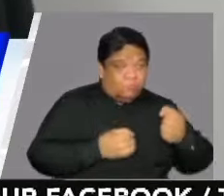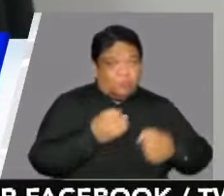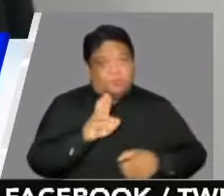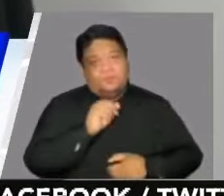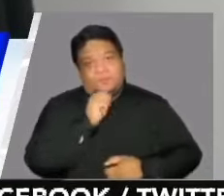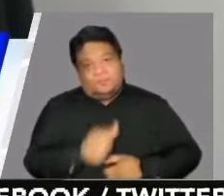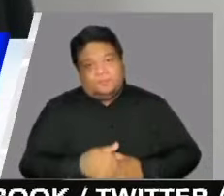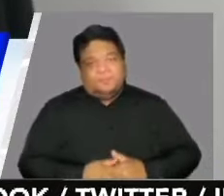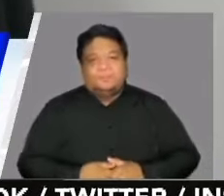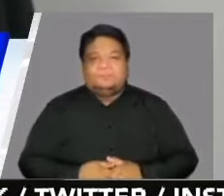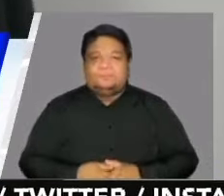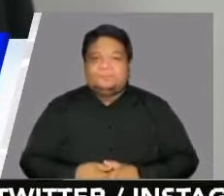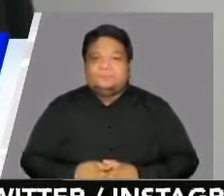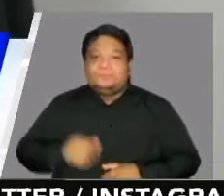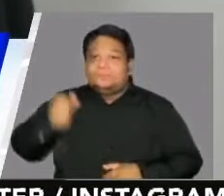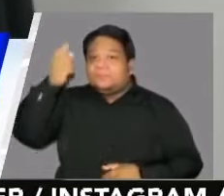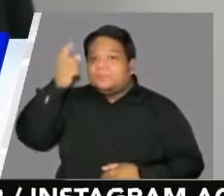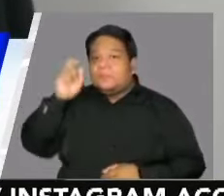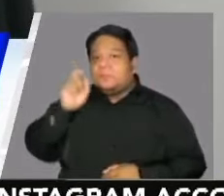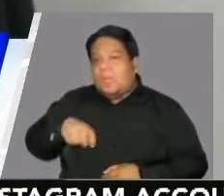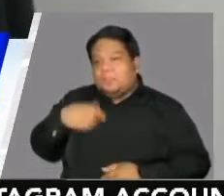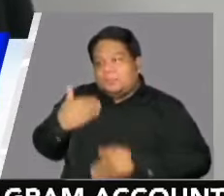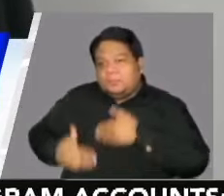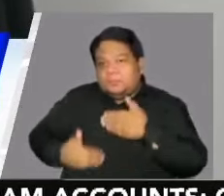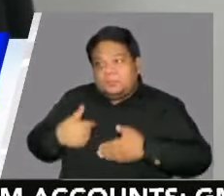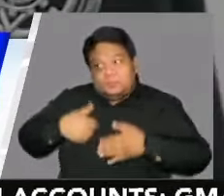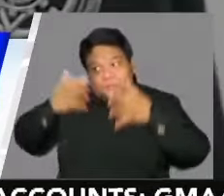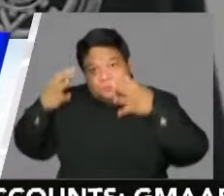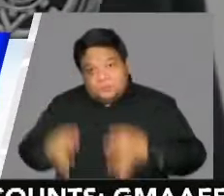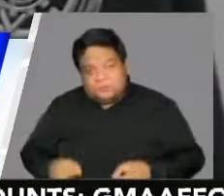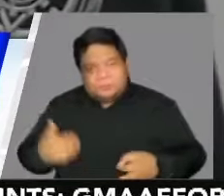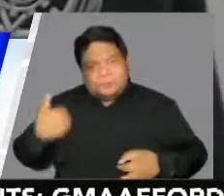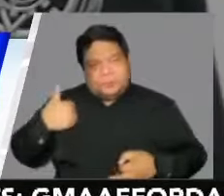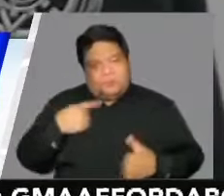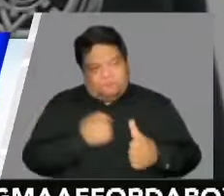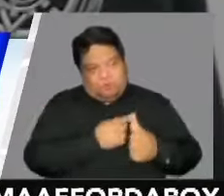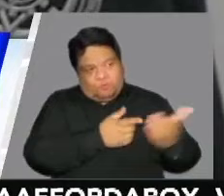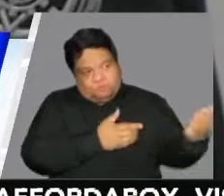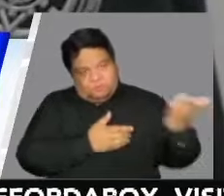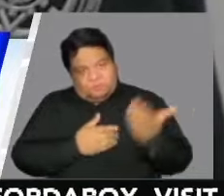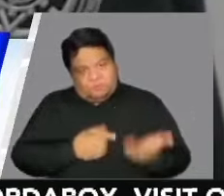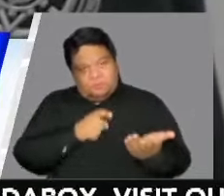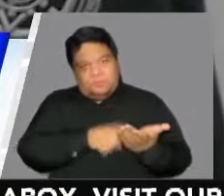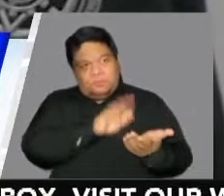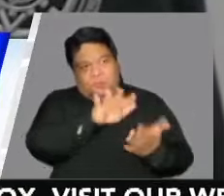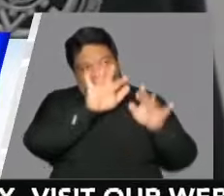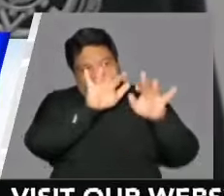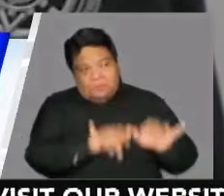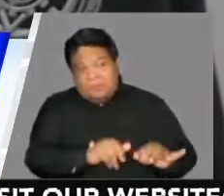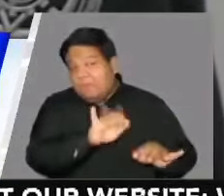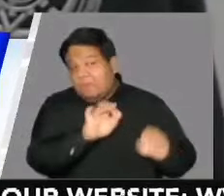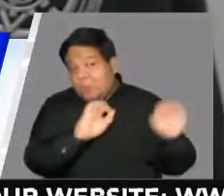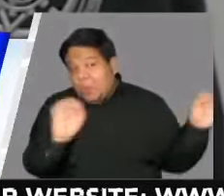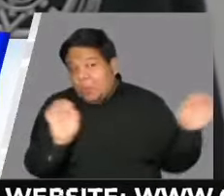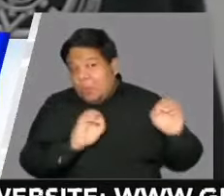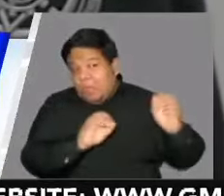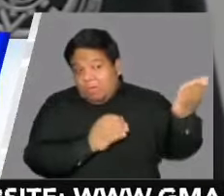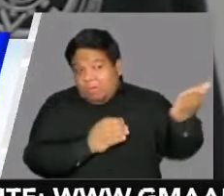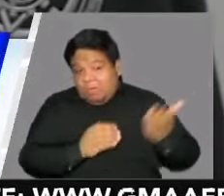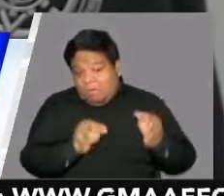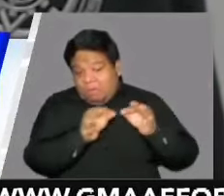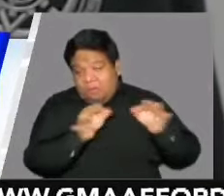natin madesisyunan hangga't wala pa iung affidavit pero sinabihan natin siya kung wala siya isa-submit based sa hawak nating evidence the video